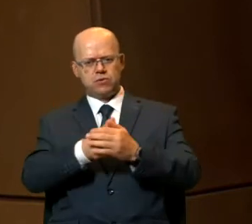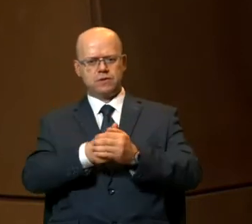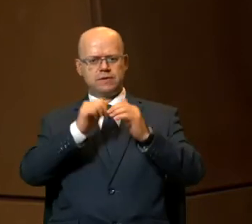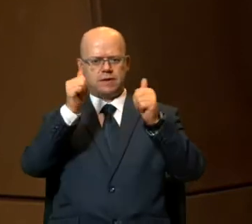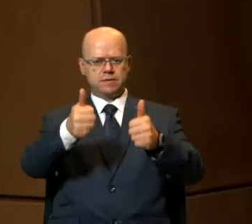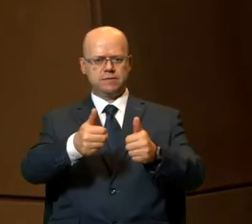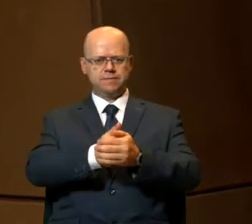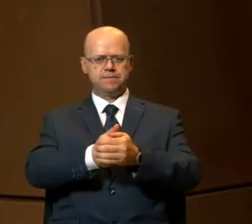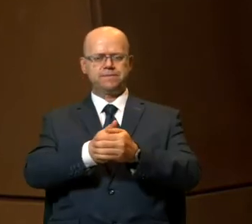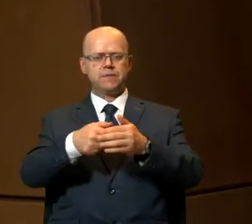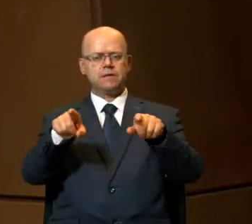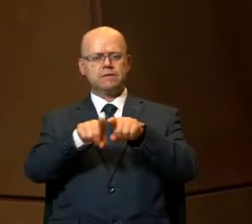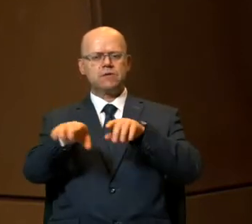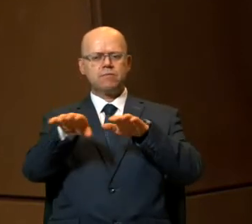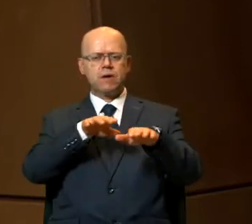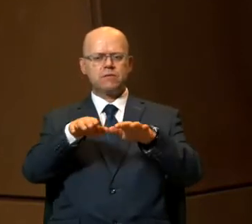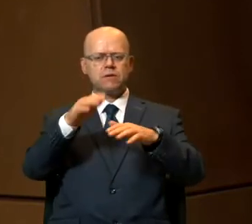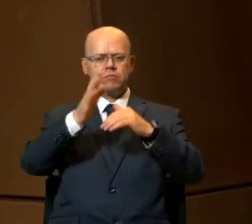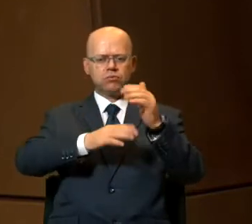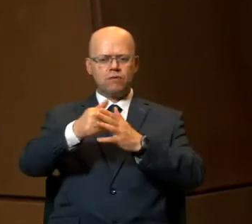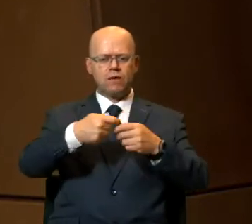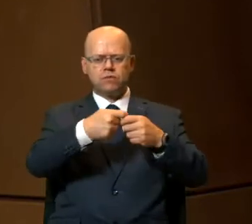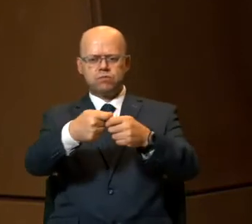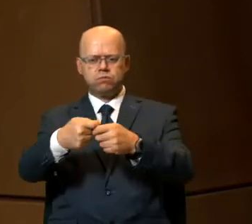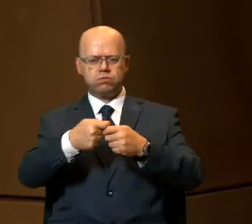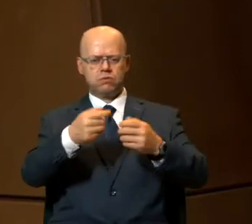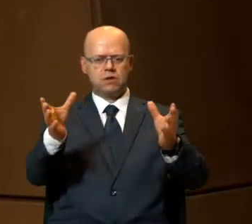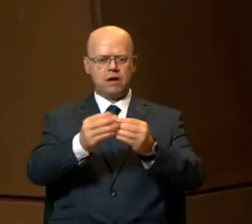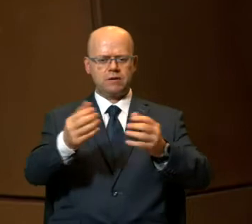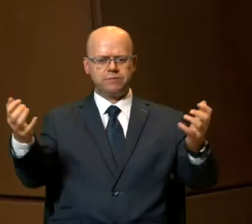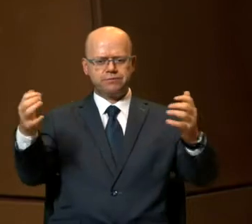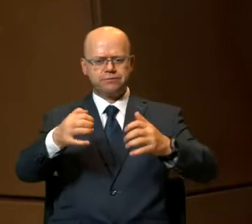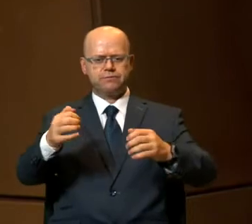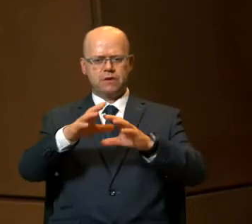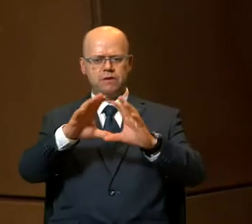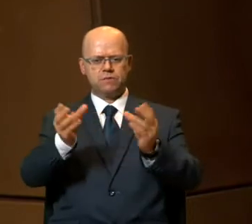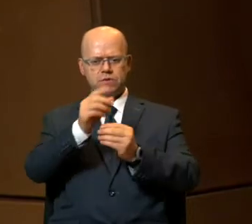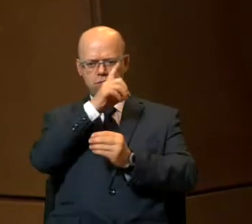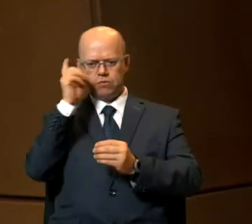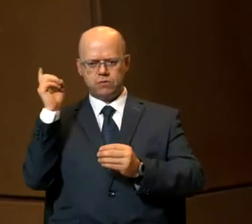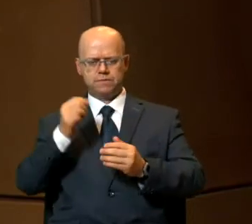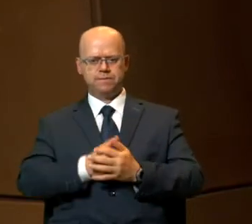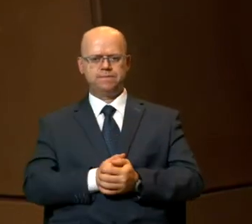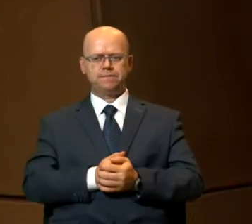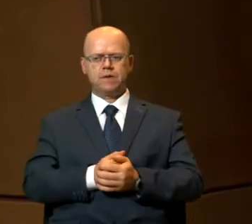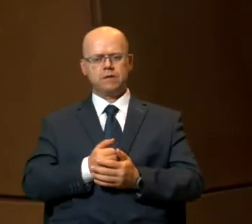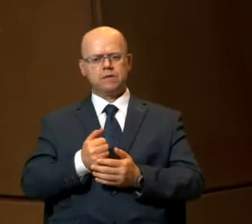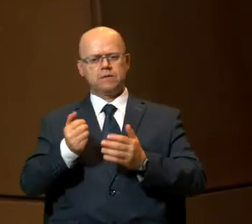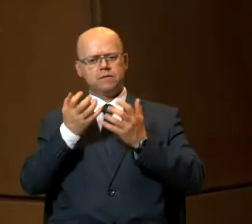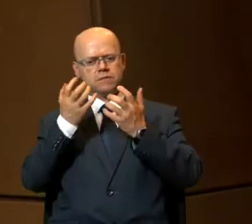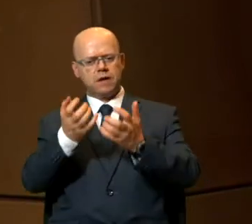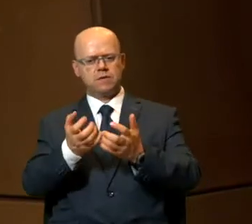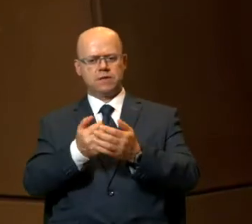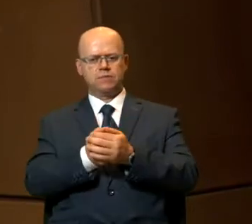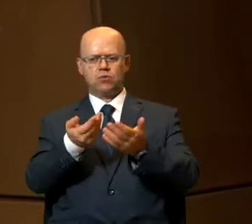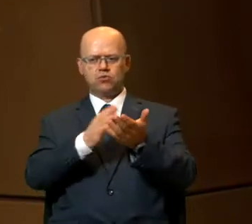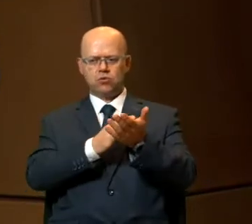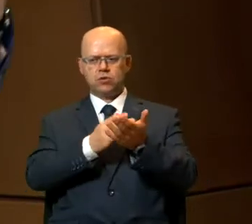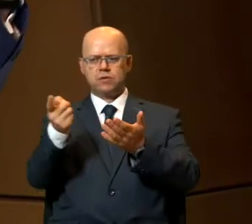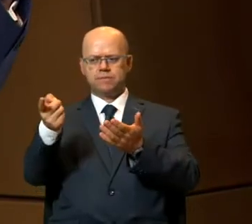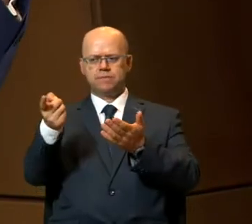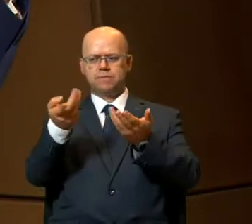stać miejscem budowania wspólnoty. Zachęcam też Państwa do zaglądania do książki, która teraz została wydana, Solidarność,